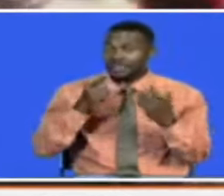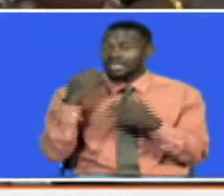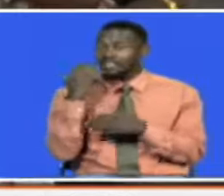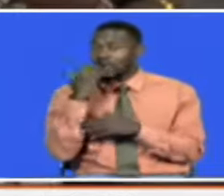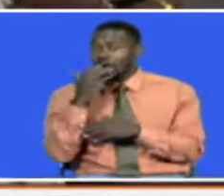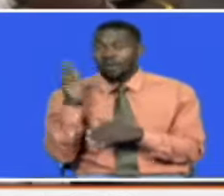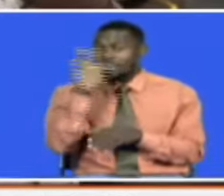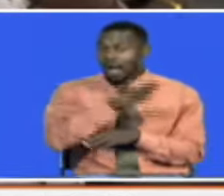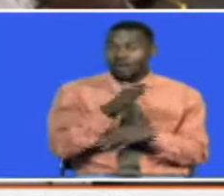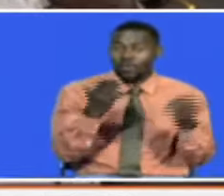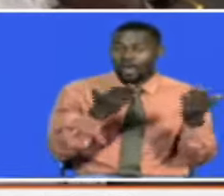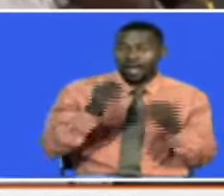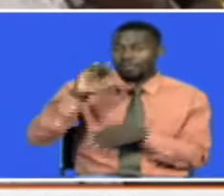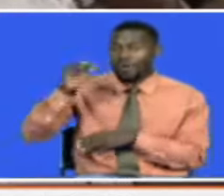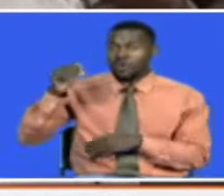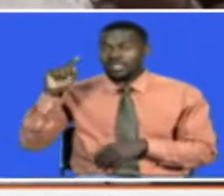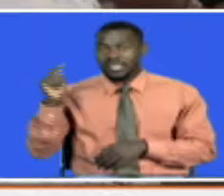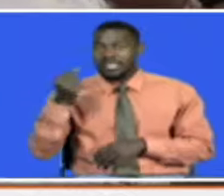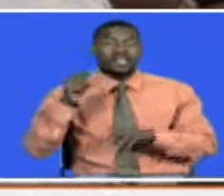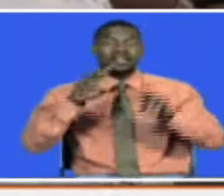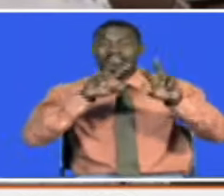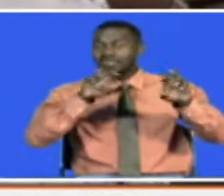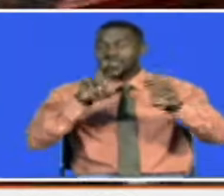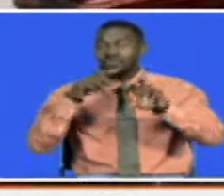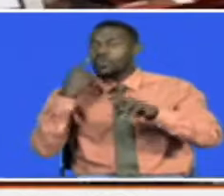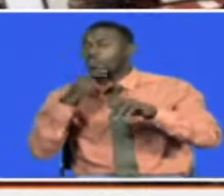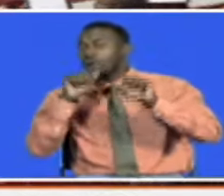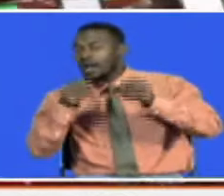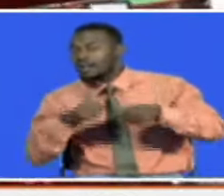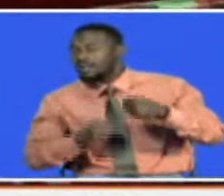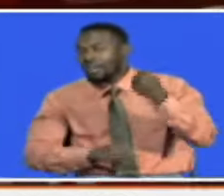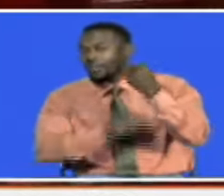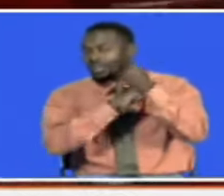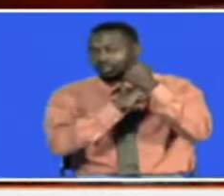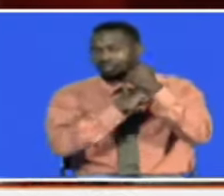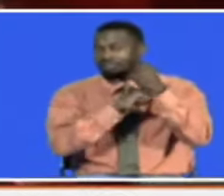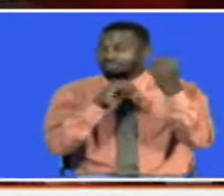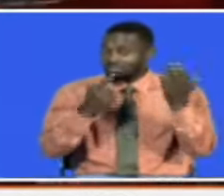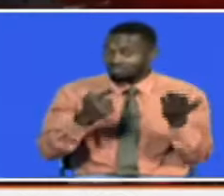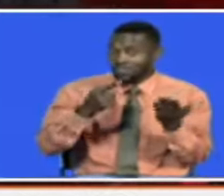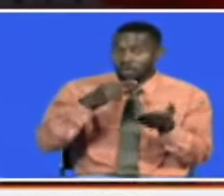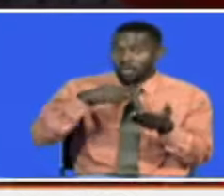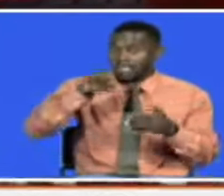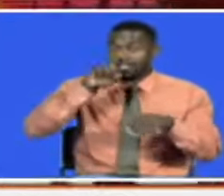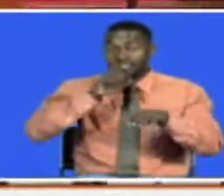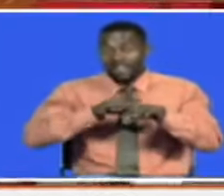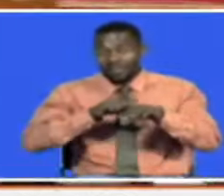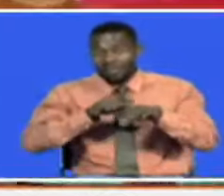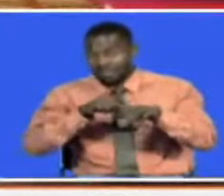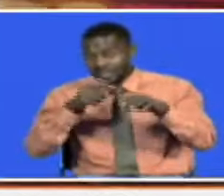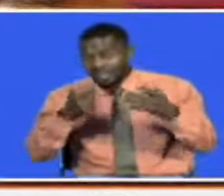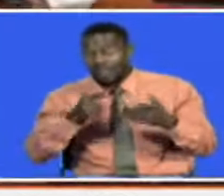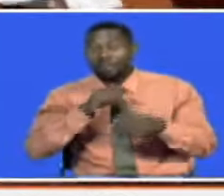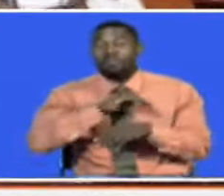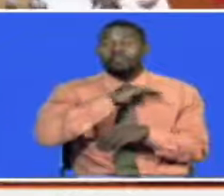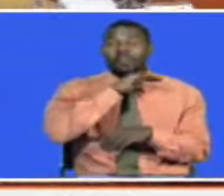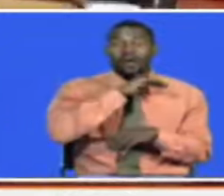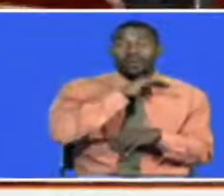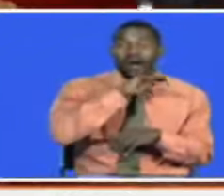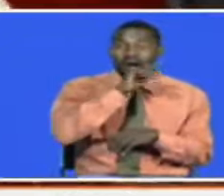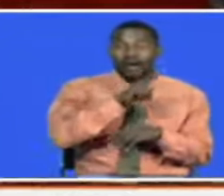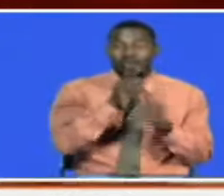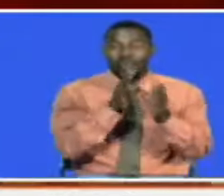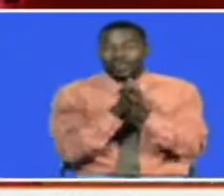eneo lake la Mlima Kenya akitafuta uungwaji mkono. Wakati ulipofika, bosi wake na kiongozi wa upinzani Raila Odinga